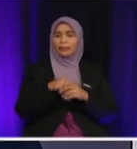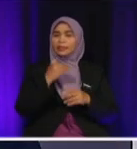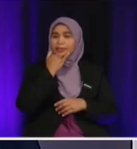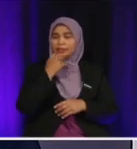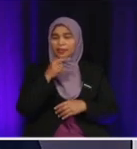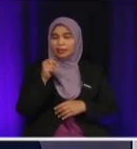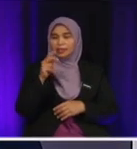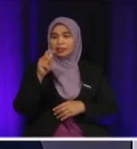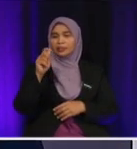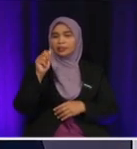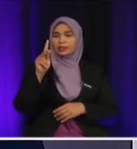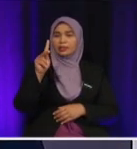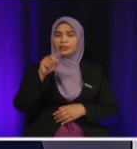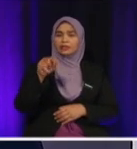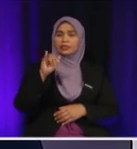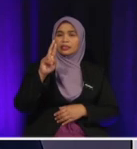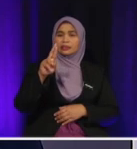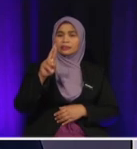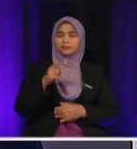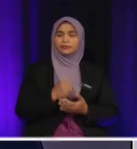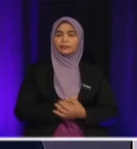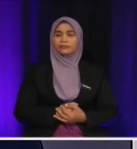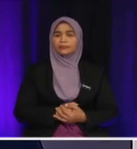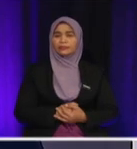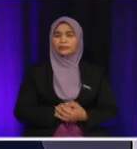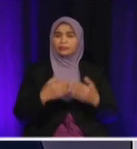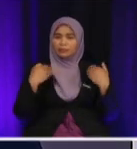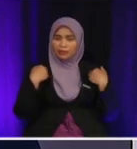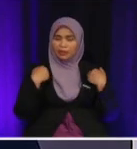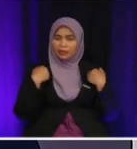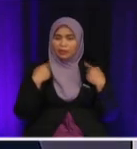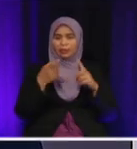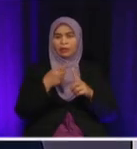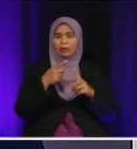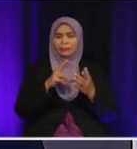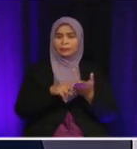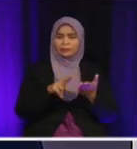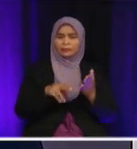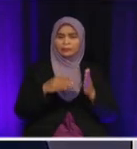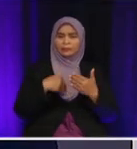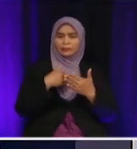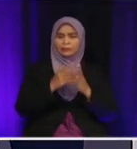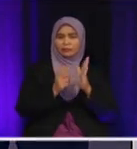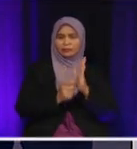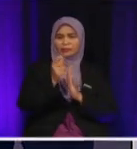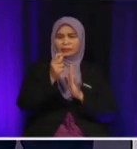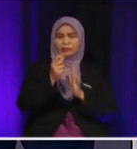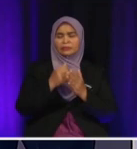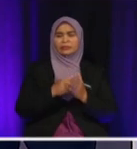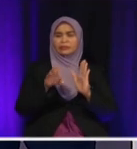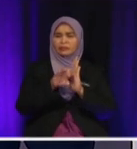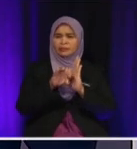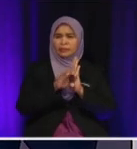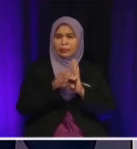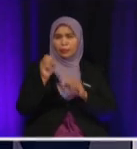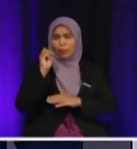jadi kita tengok bentuk-bentuk kesalahan takzir ni, dia ada daripada tahap yang rendah sampai tinggi. Iaitu teguran. Contoh buang sampah